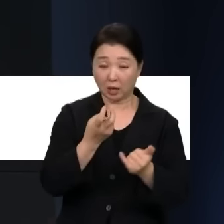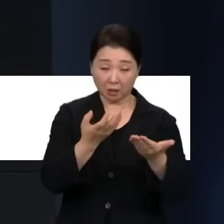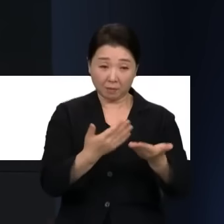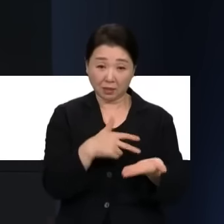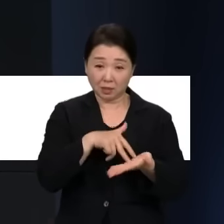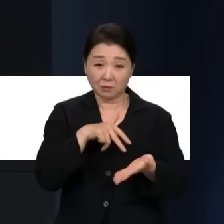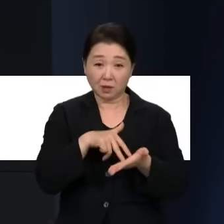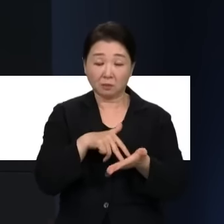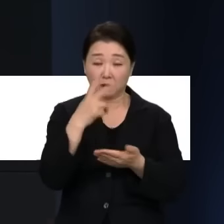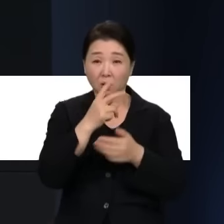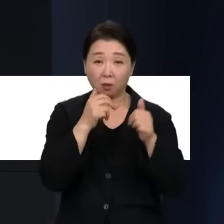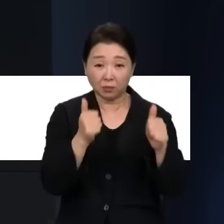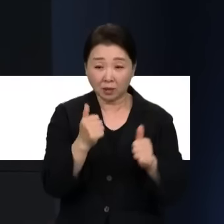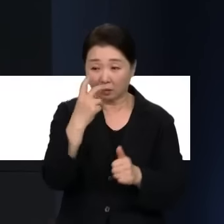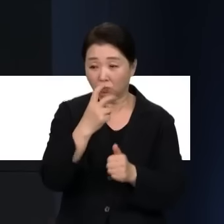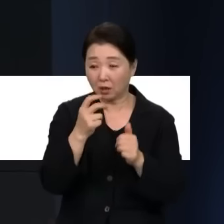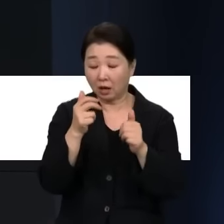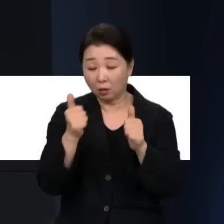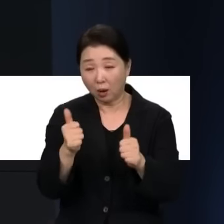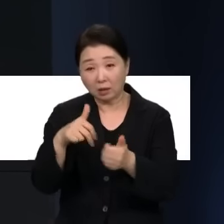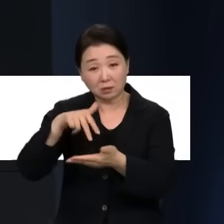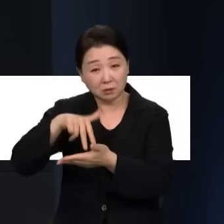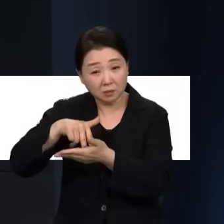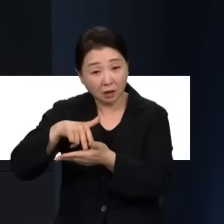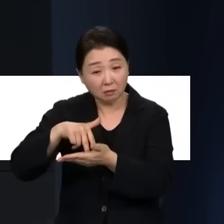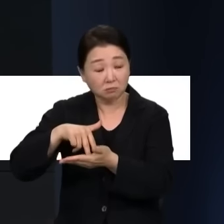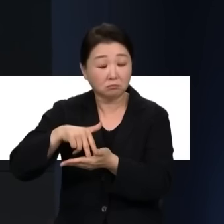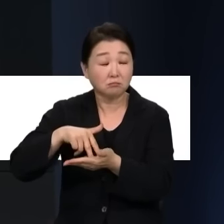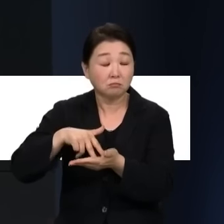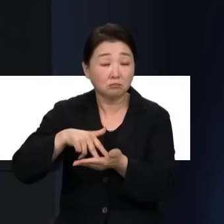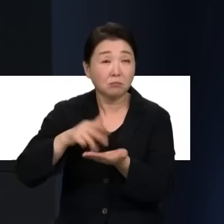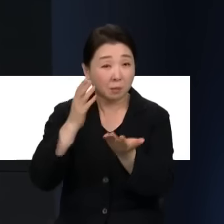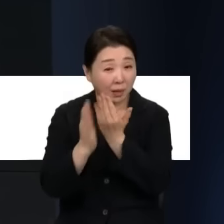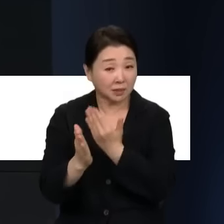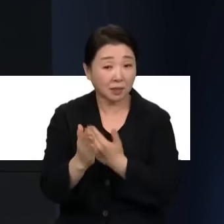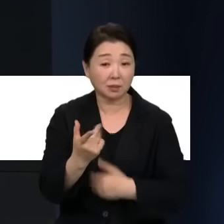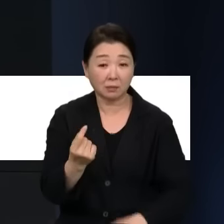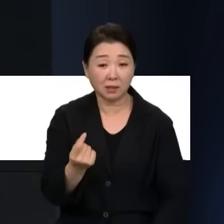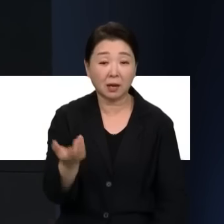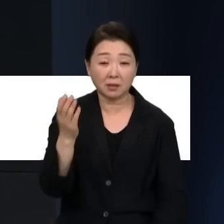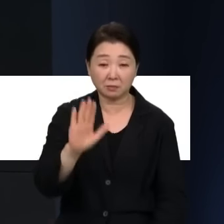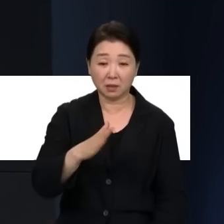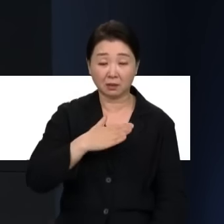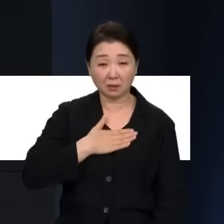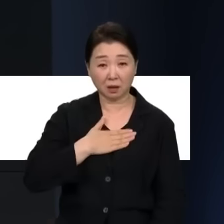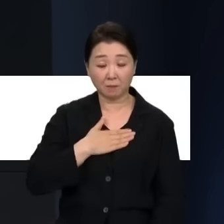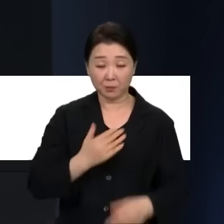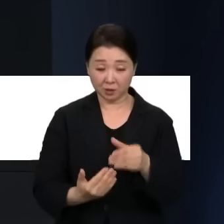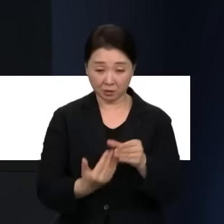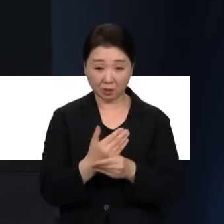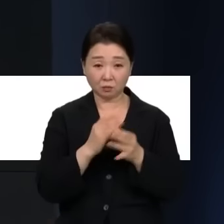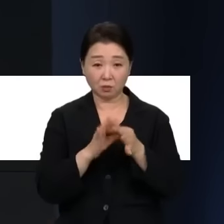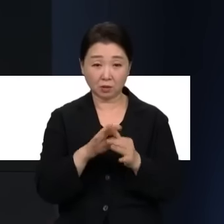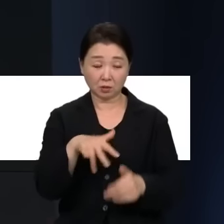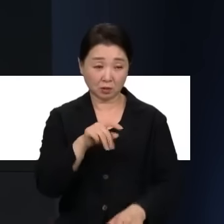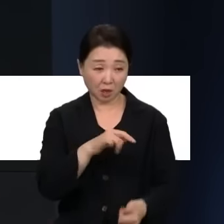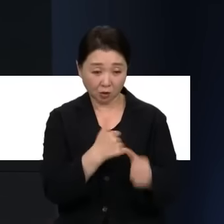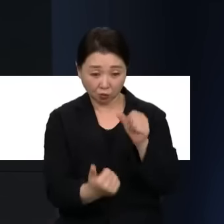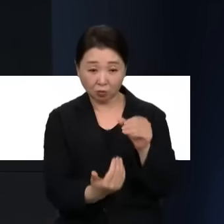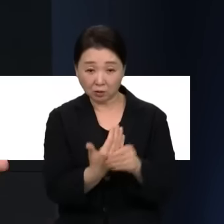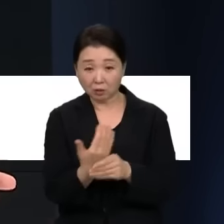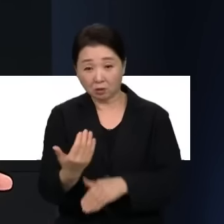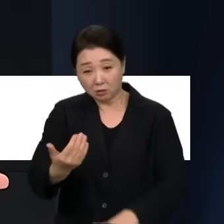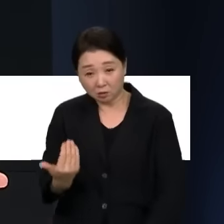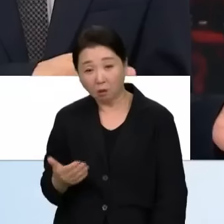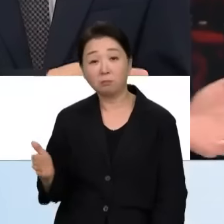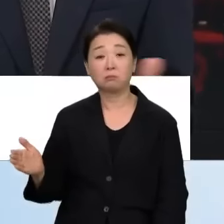있다면 검사나 수사관이라고 듭니다만 사실 제가이 사건은 최병 순직 사건 일어나기도